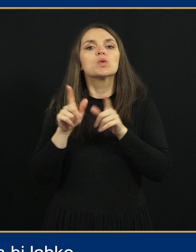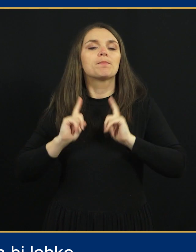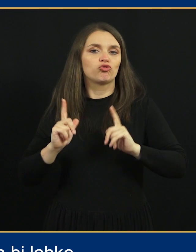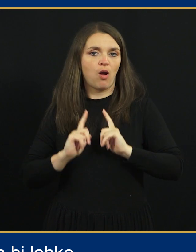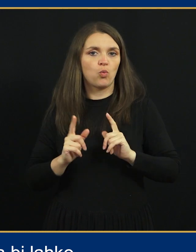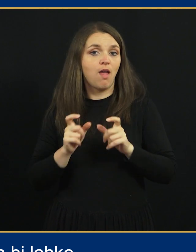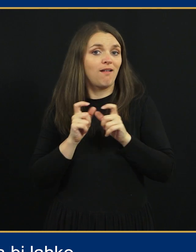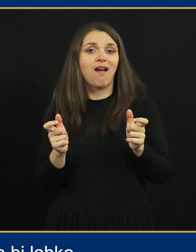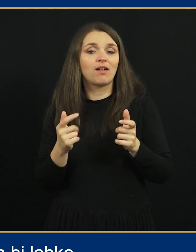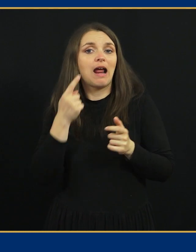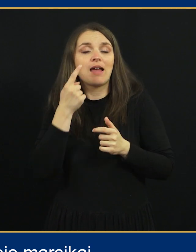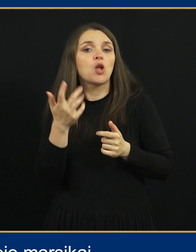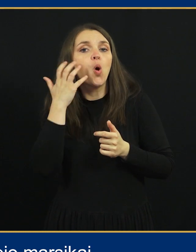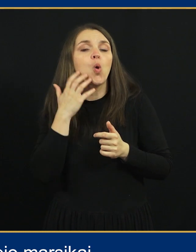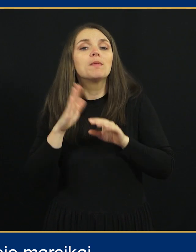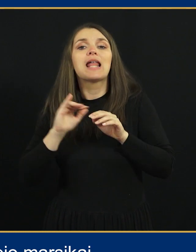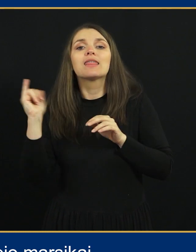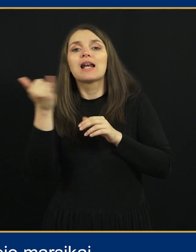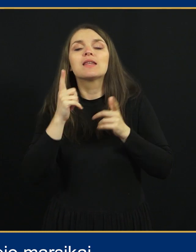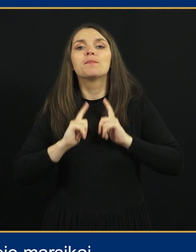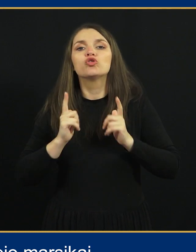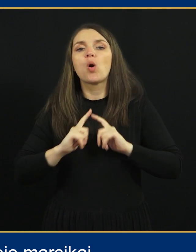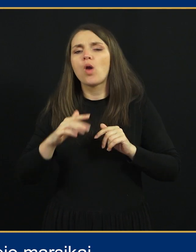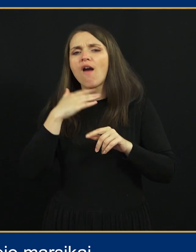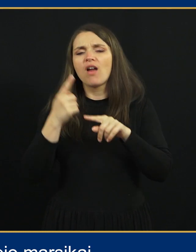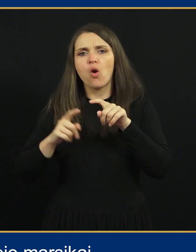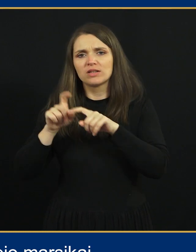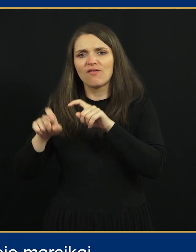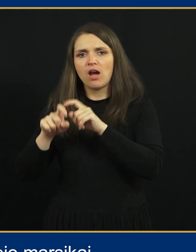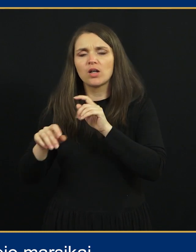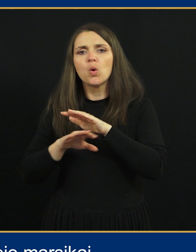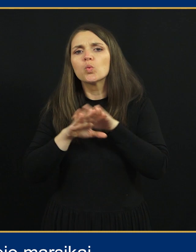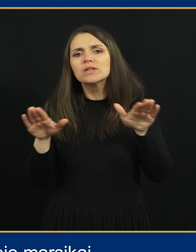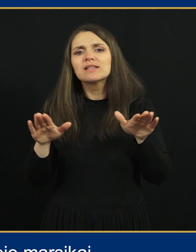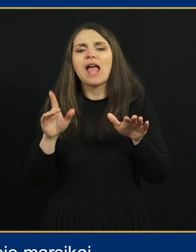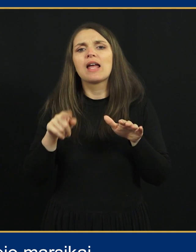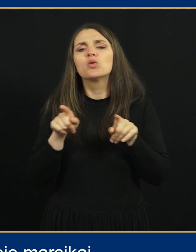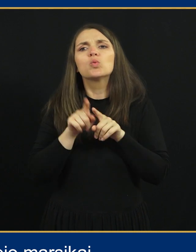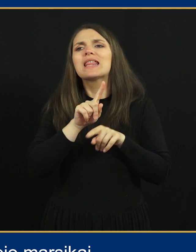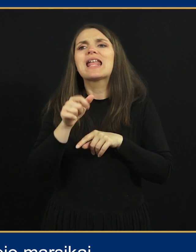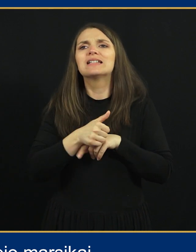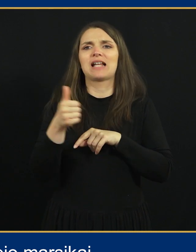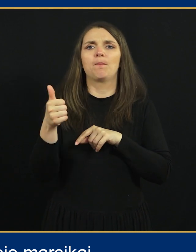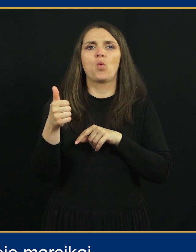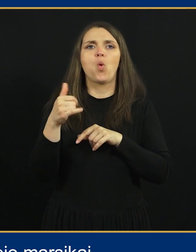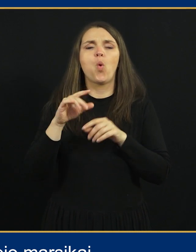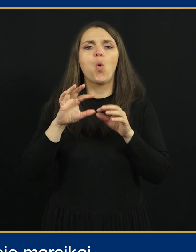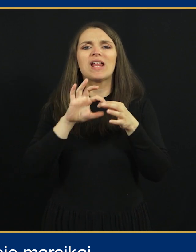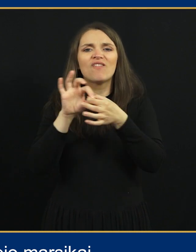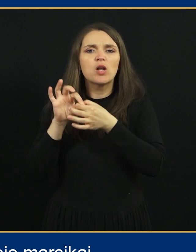tudi pričakuje. Kajti, gledajte, Romi na terenu pričakujejo marsikaj. Vse. In torej ne